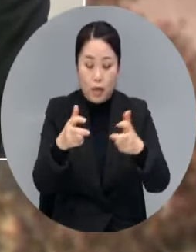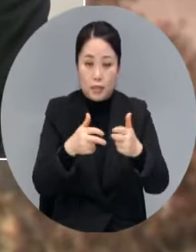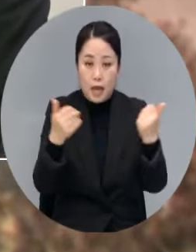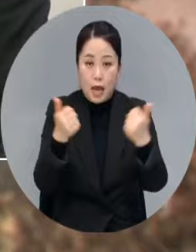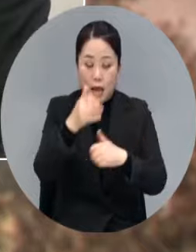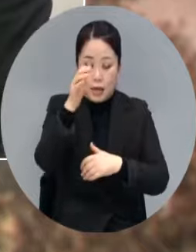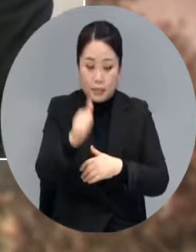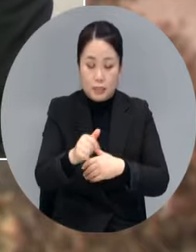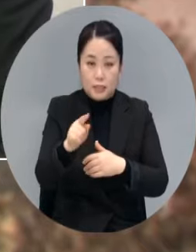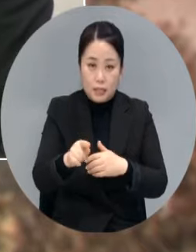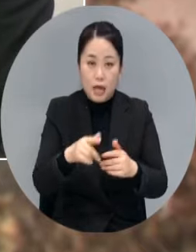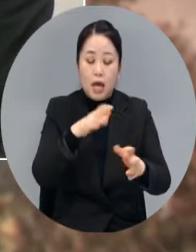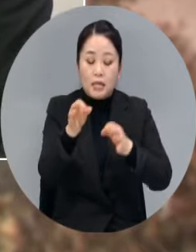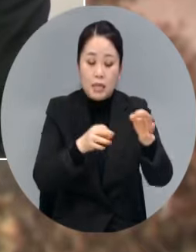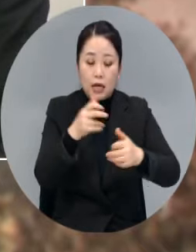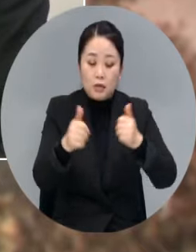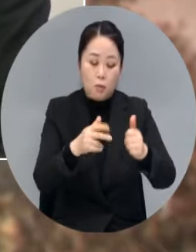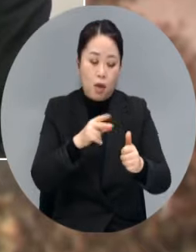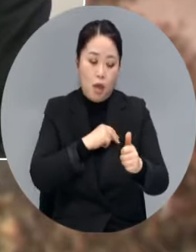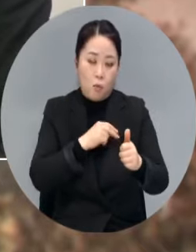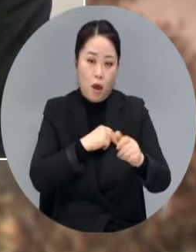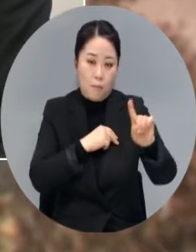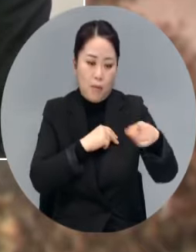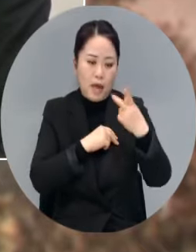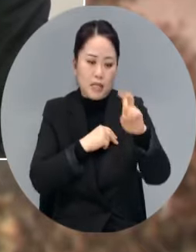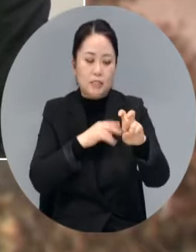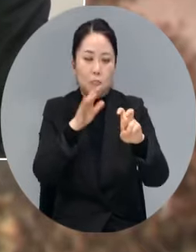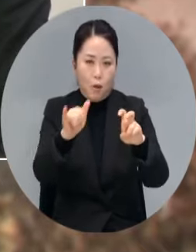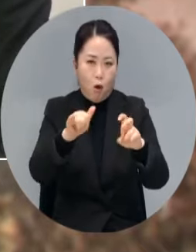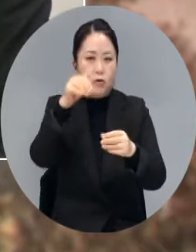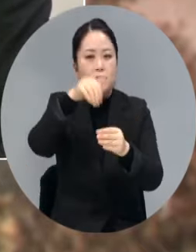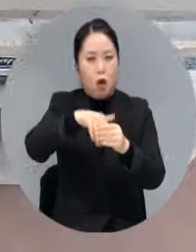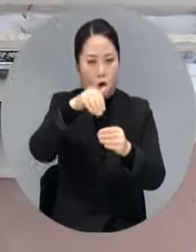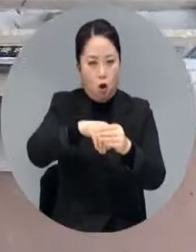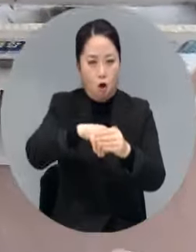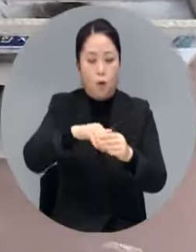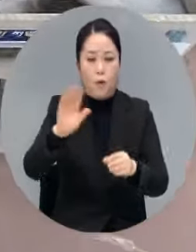가진 부산 상임의원 120명의 선거로 치러질 전망입니다.